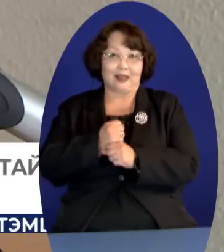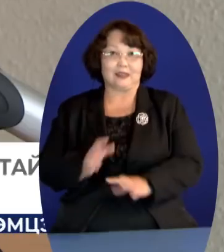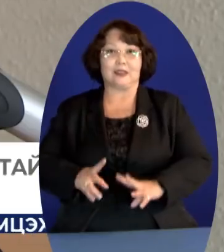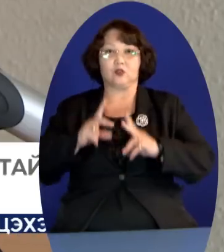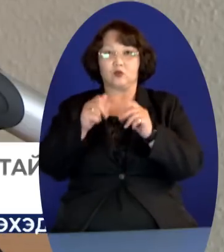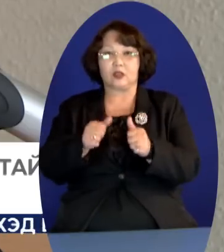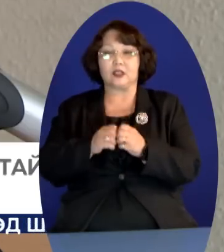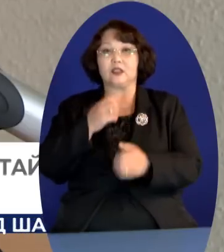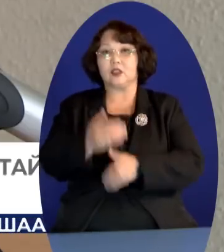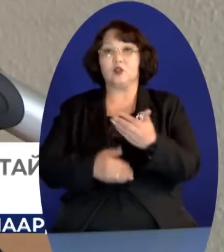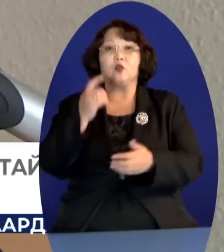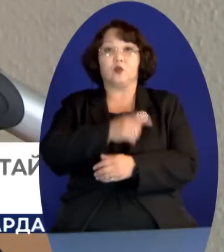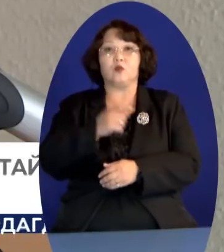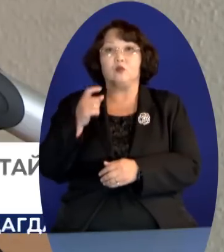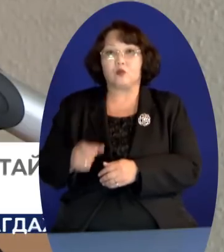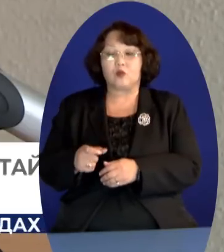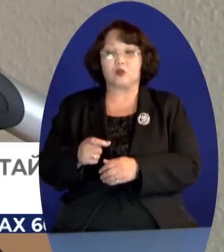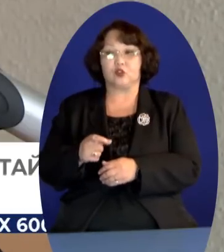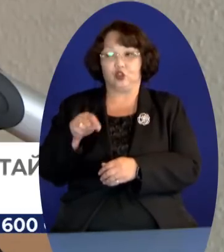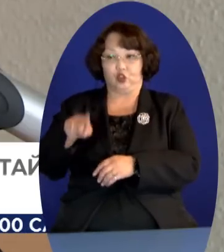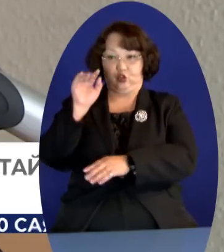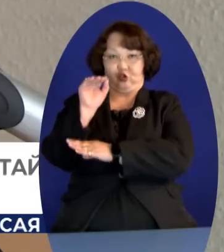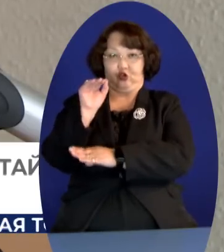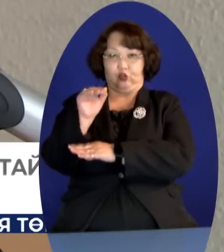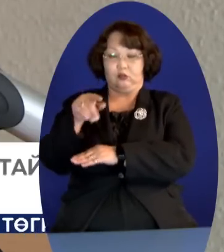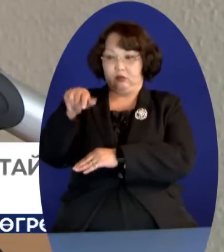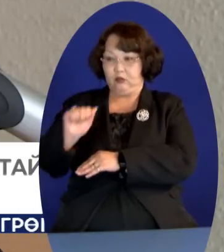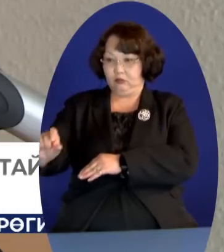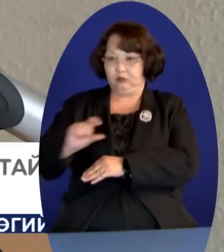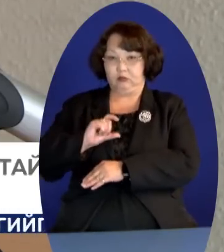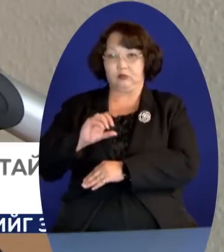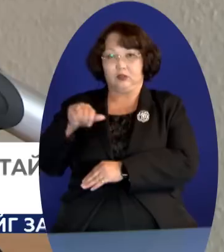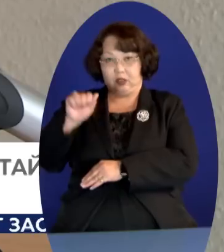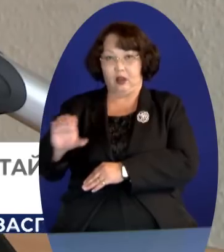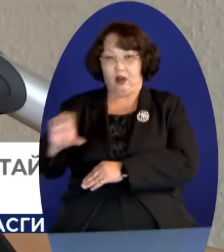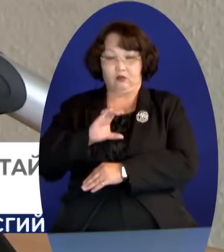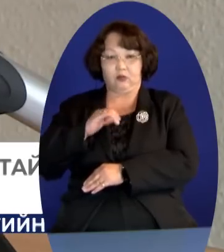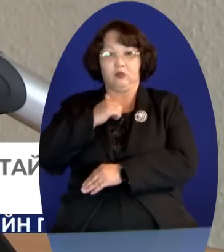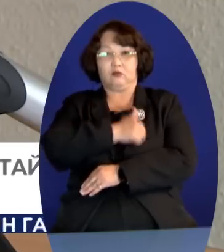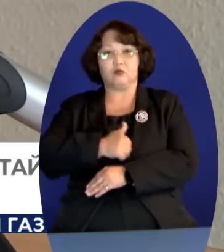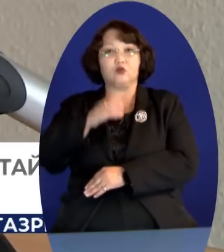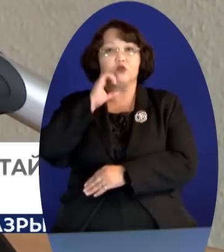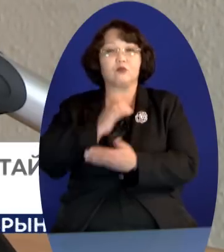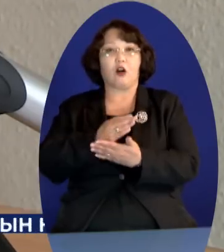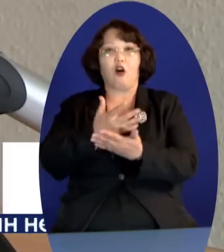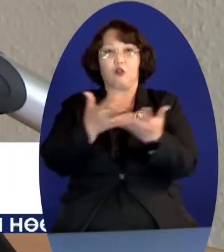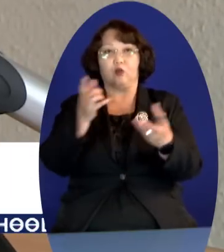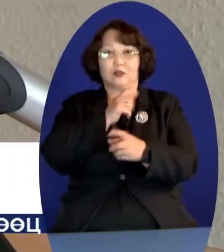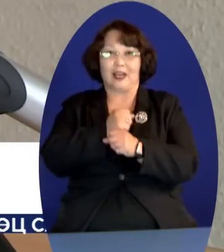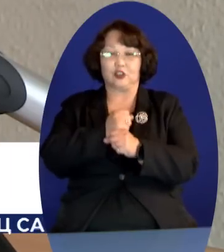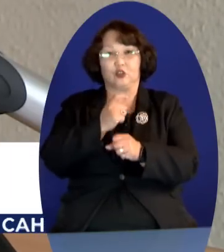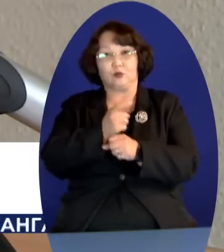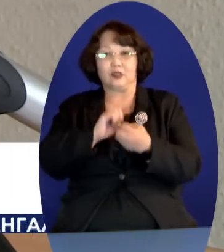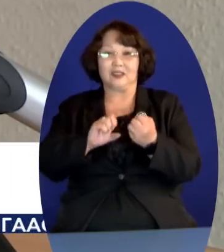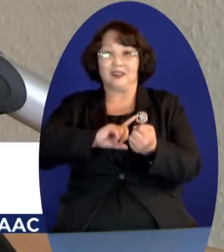сайжруулад явах юм бол хүмүүс бүлд яг тухайн тухай өдөртөө цалингаа аваад явах тийм маш их сонирхолтой байна. Ерөөсөө хүмүүсийнхээ хөдөлмөрлөх эрхийг бид нэр